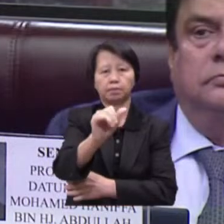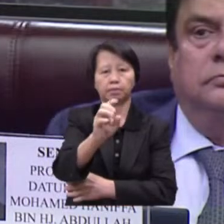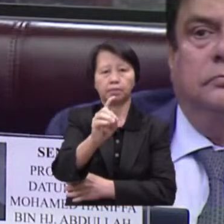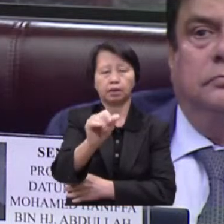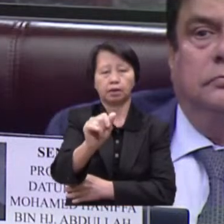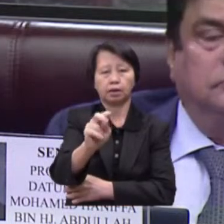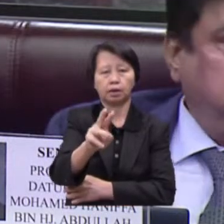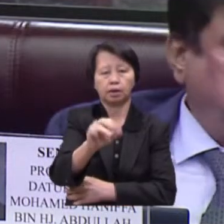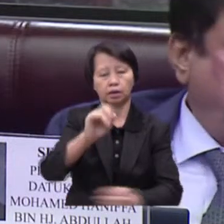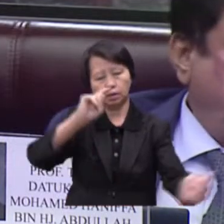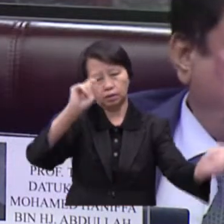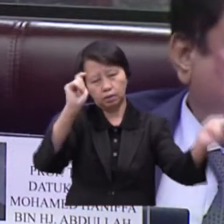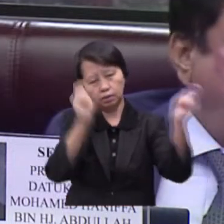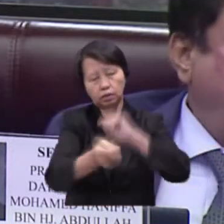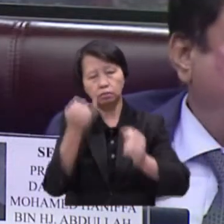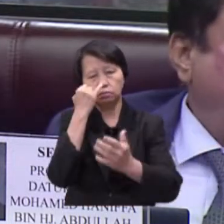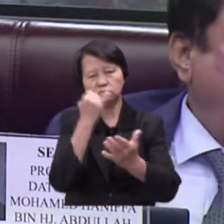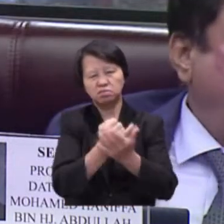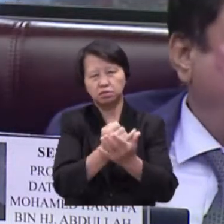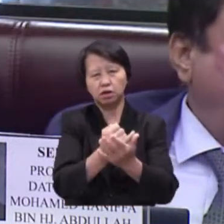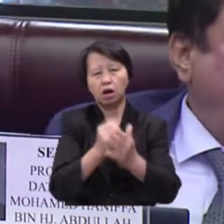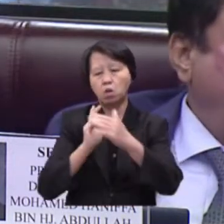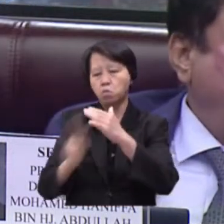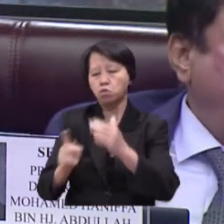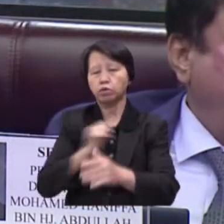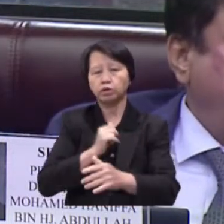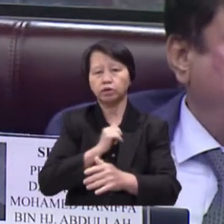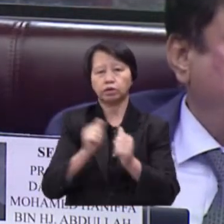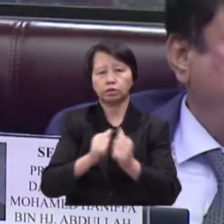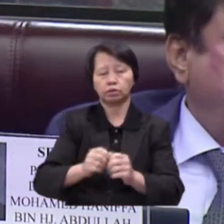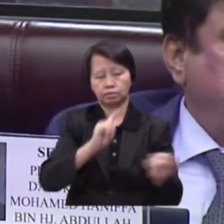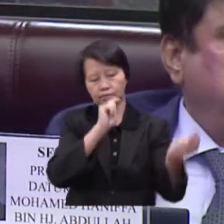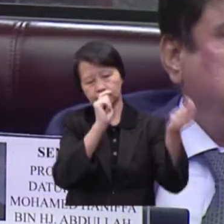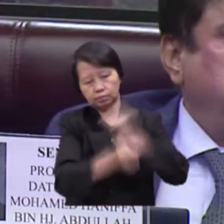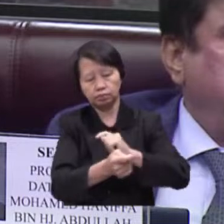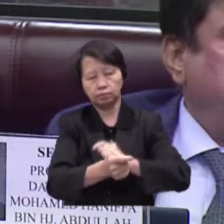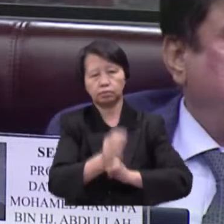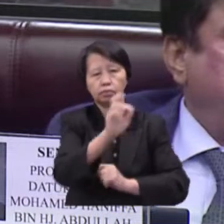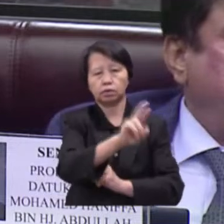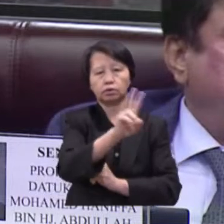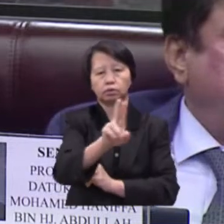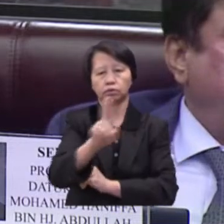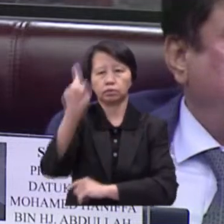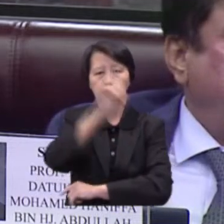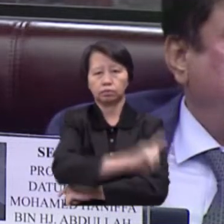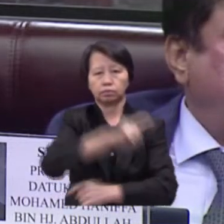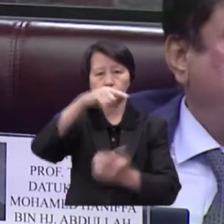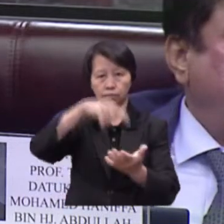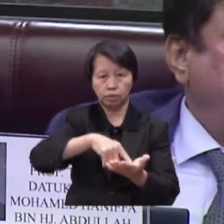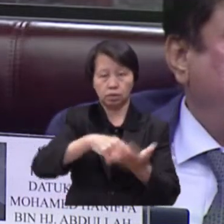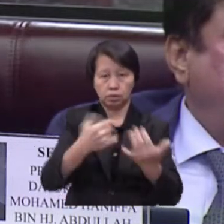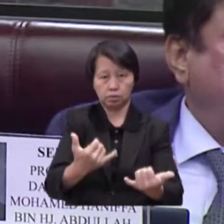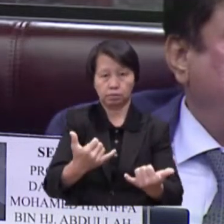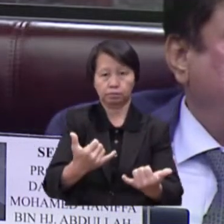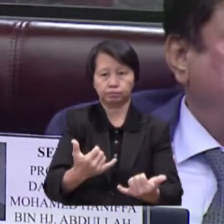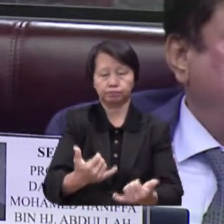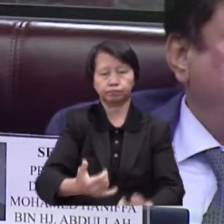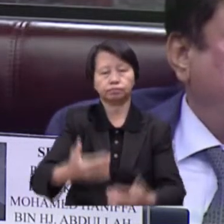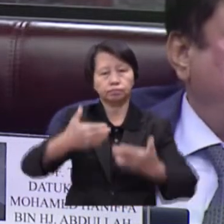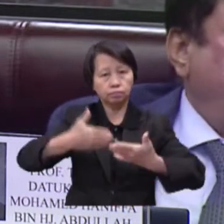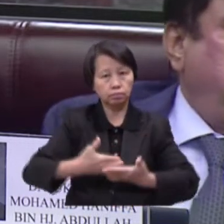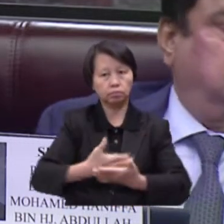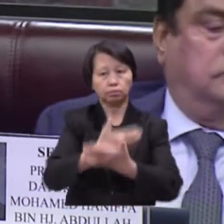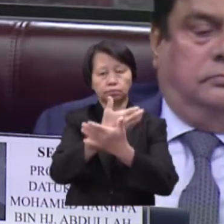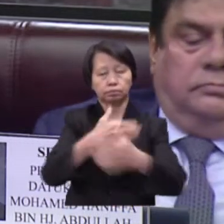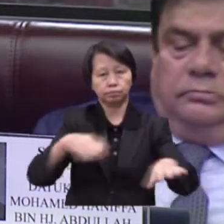mereformasikan jenazah bunuh diri dengan pematangan pindahan Rang undang-undang pada hari ini pembaharuan